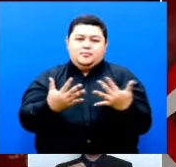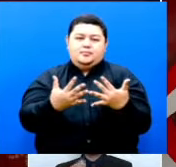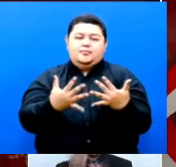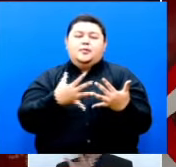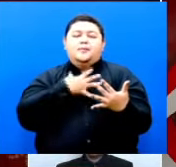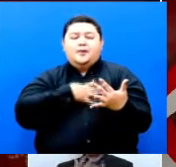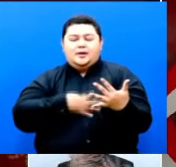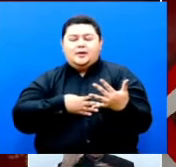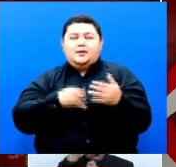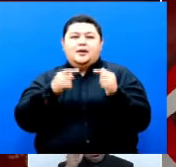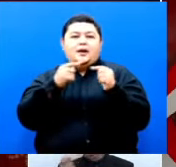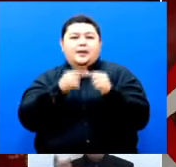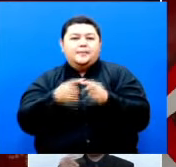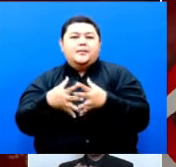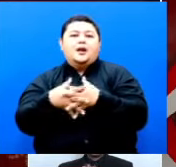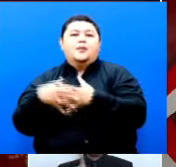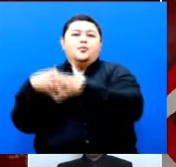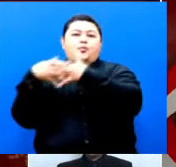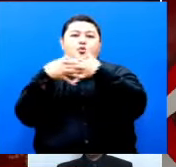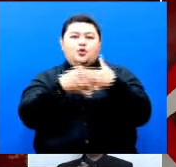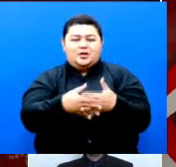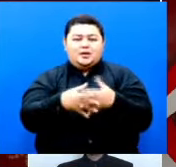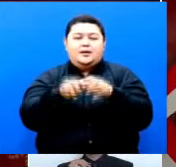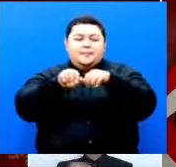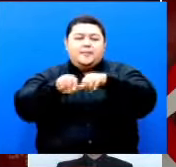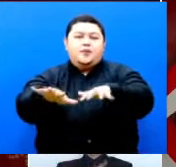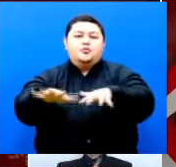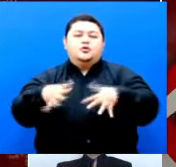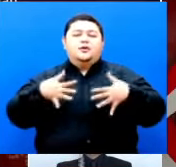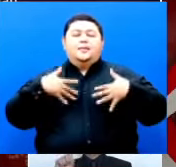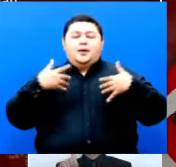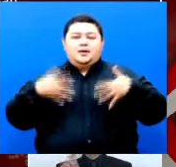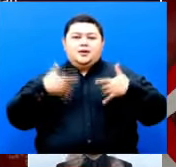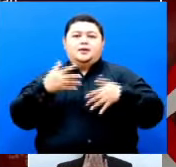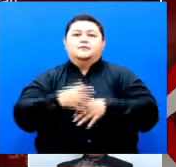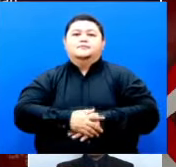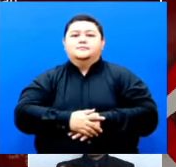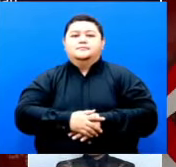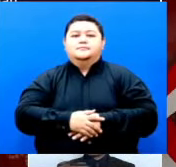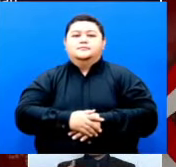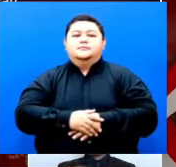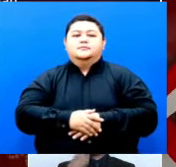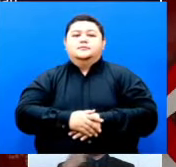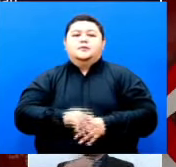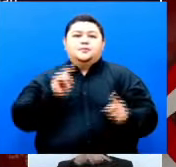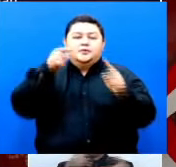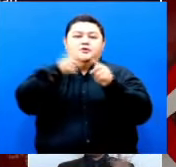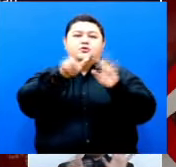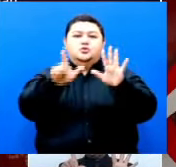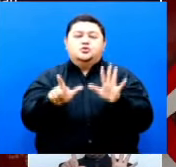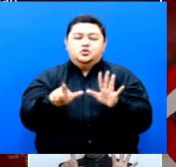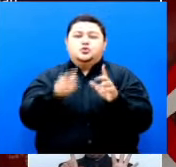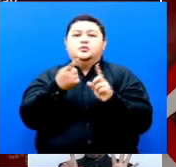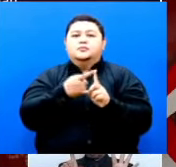mandiri,makmur, danbahagia.Kamimemilikitujuh poinmisi.Yang